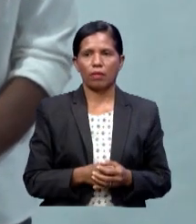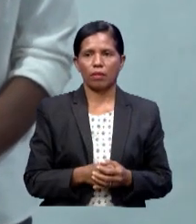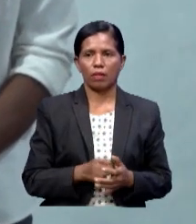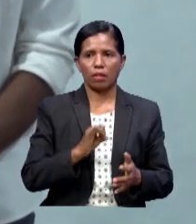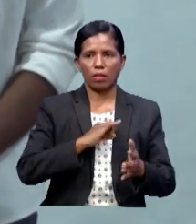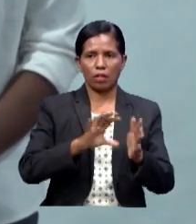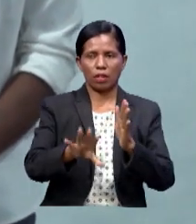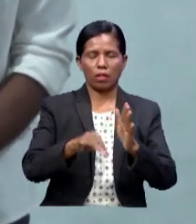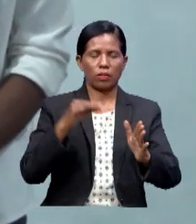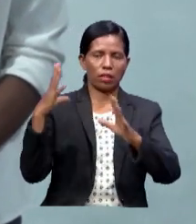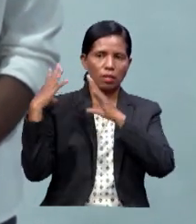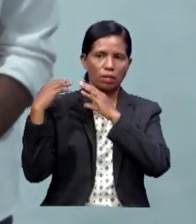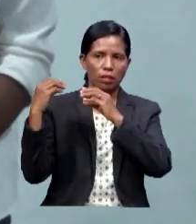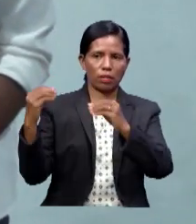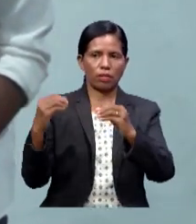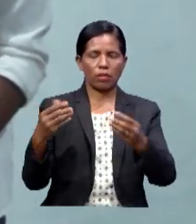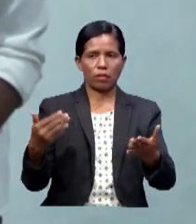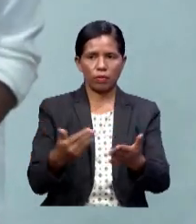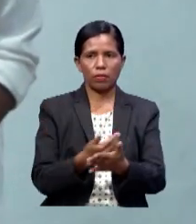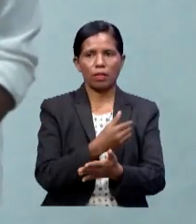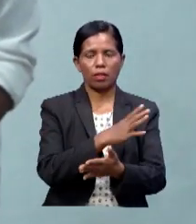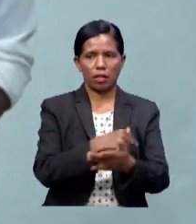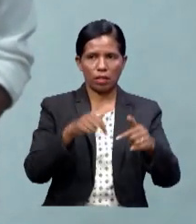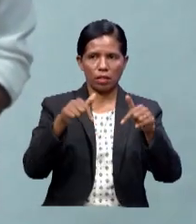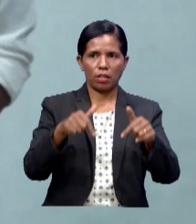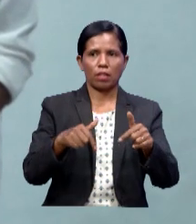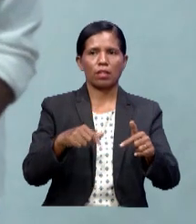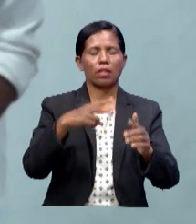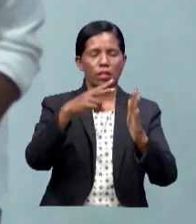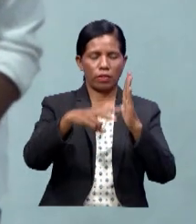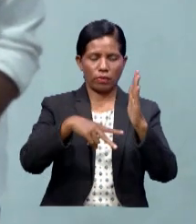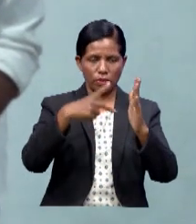eta experiencia ko iha film dane.